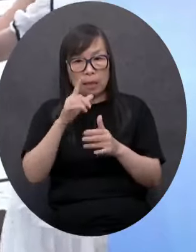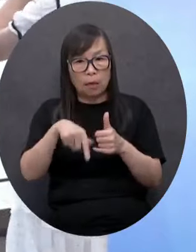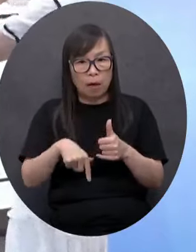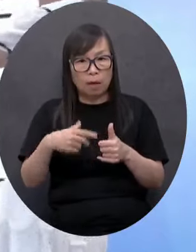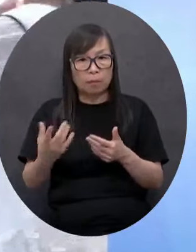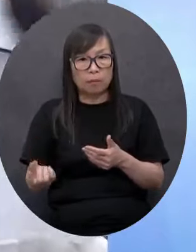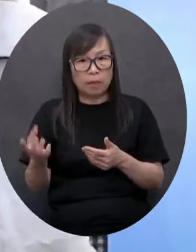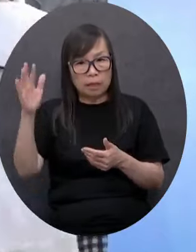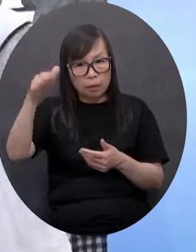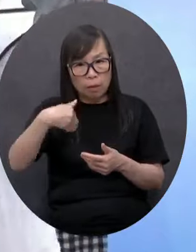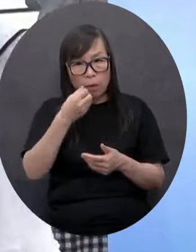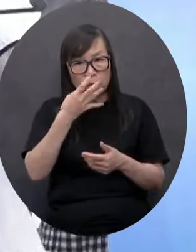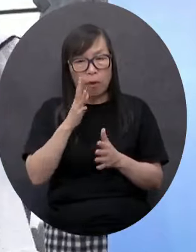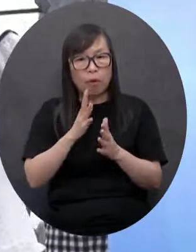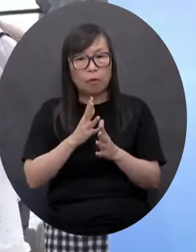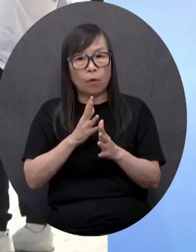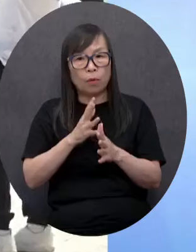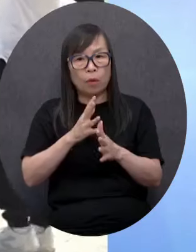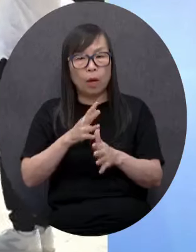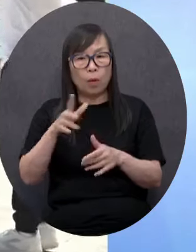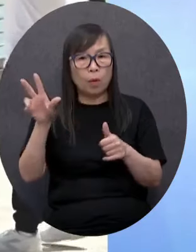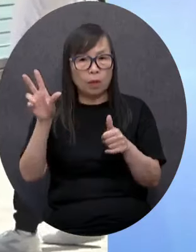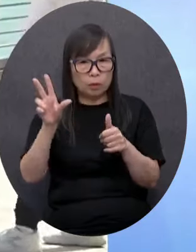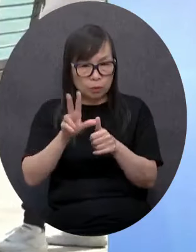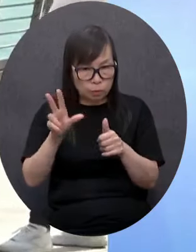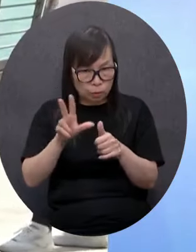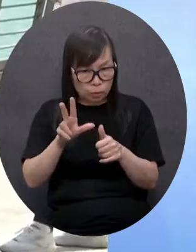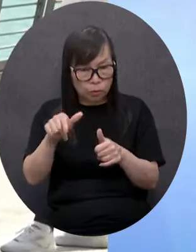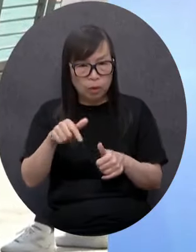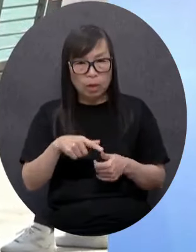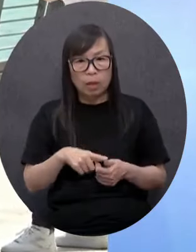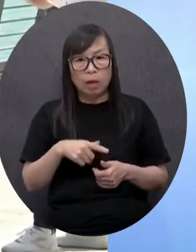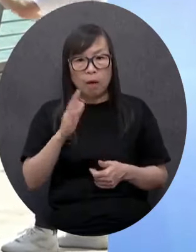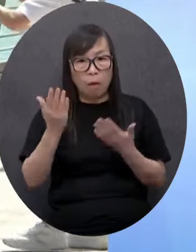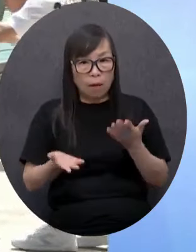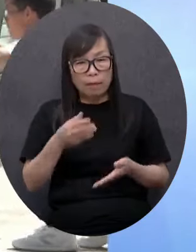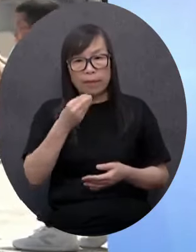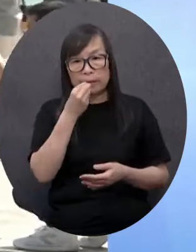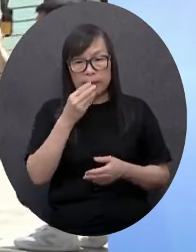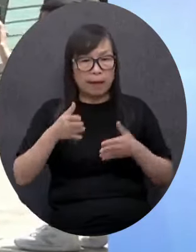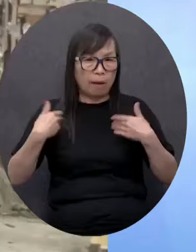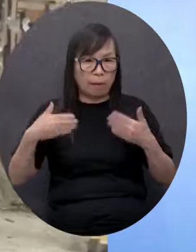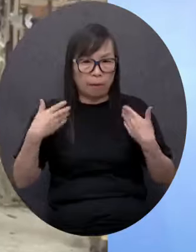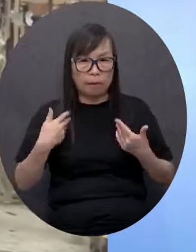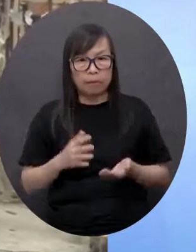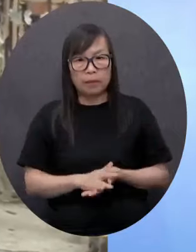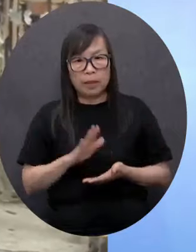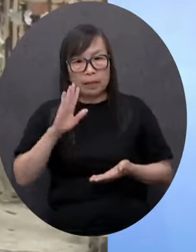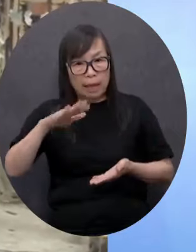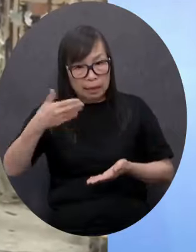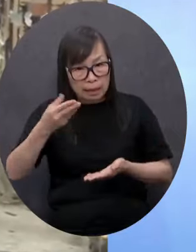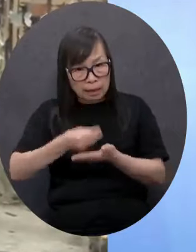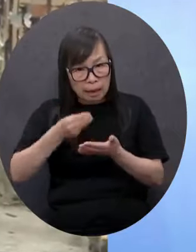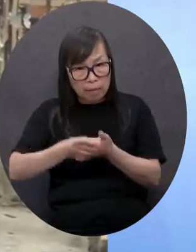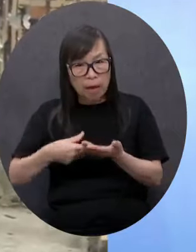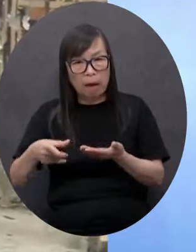佢本身嚟到香港咧，都係真係旅遊為主，可能係食啊玩啊咁。咁但係購物方